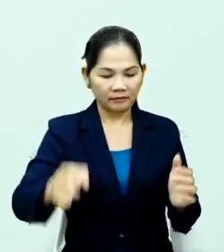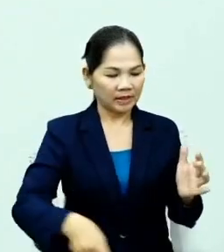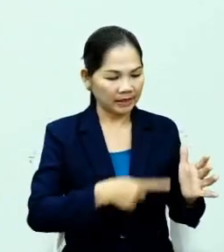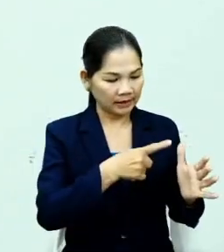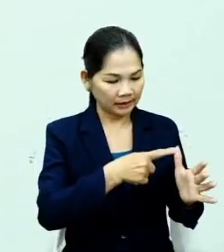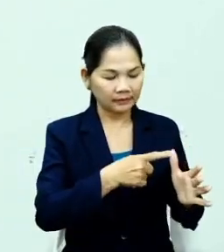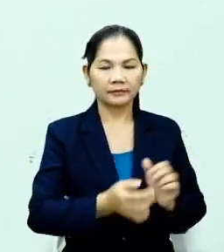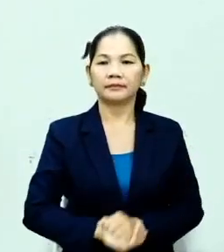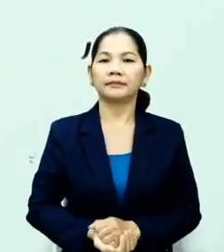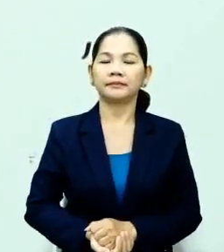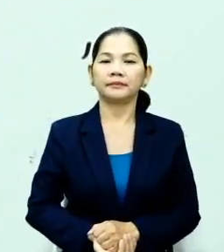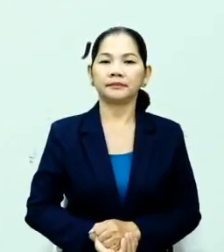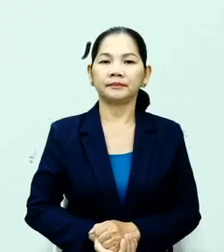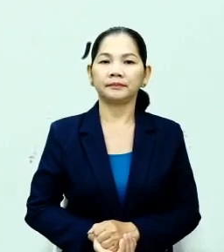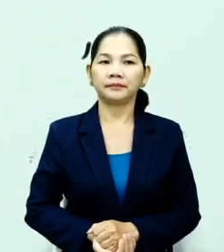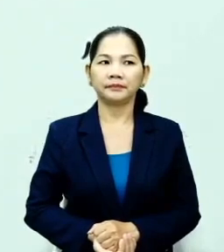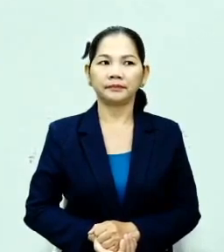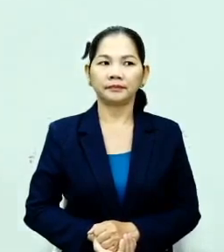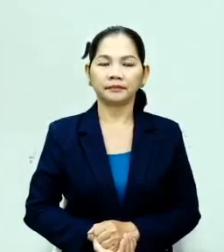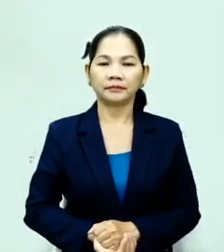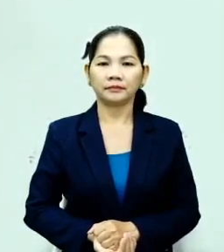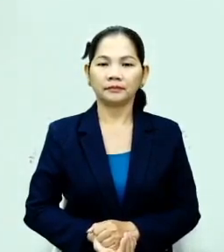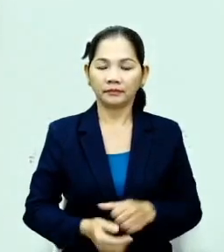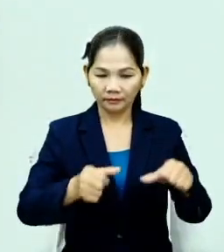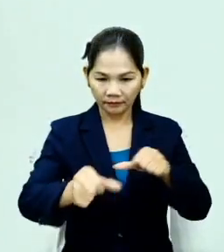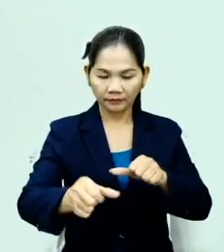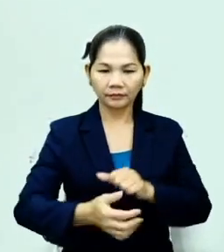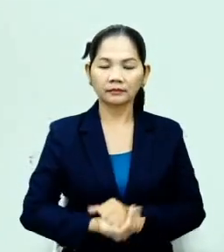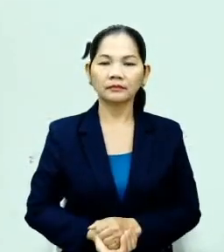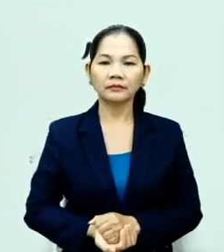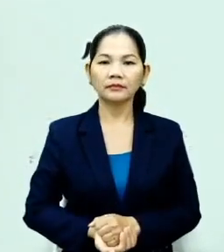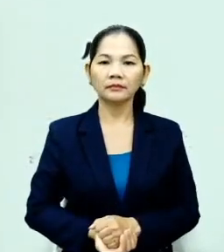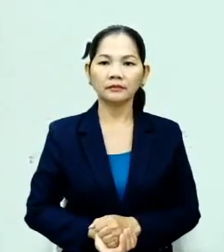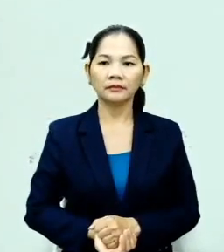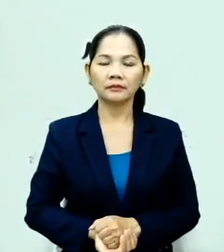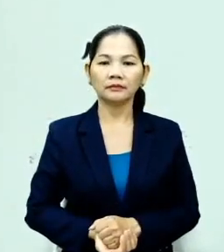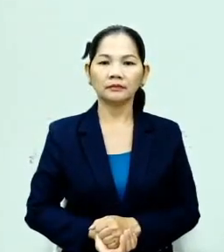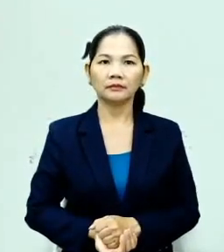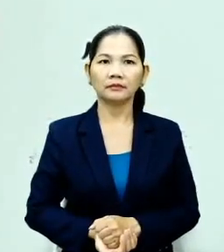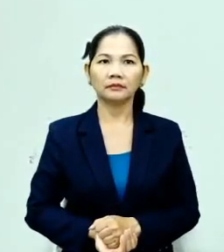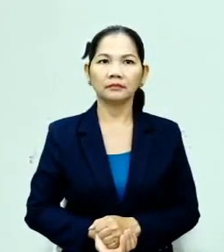mà nghe cha chiếc bánh to con